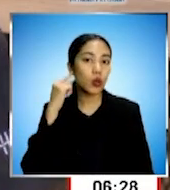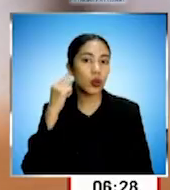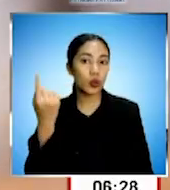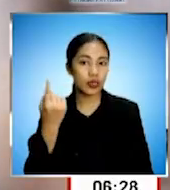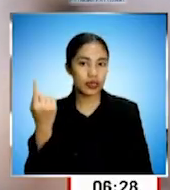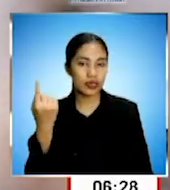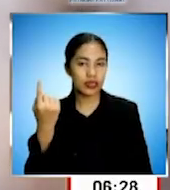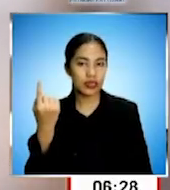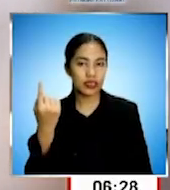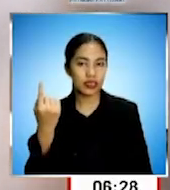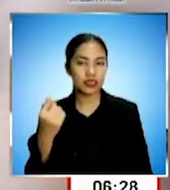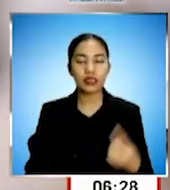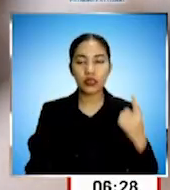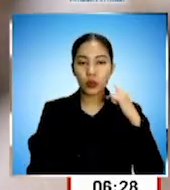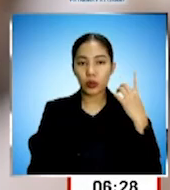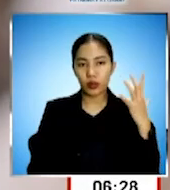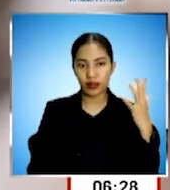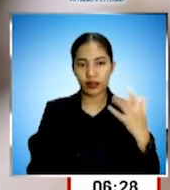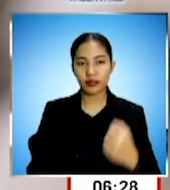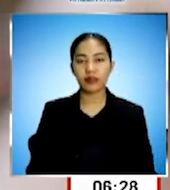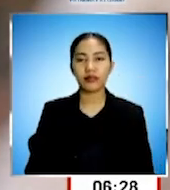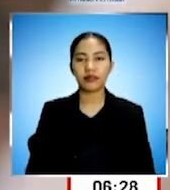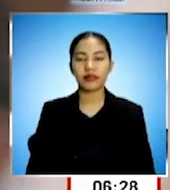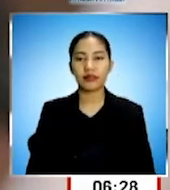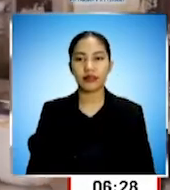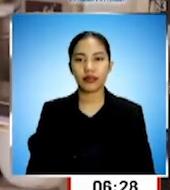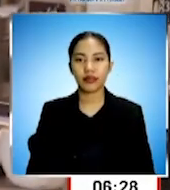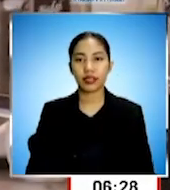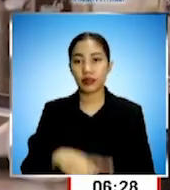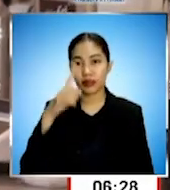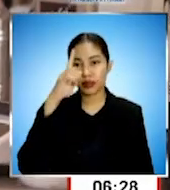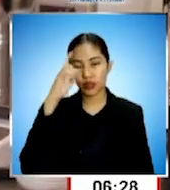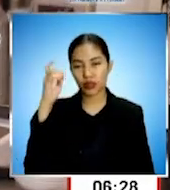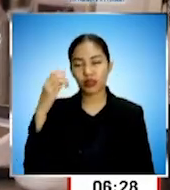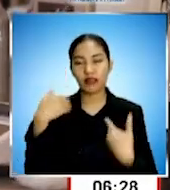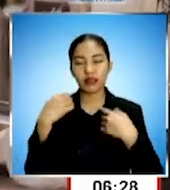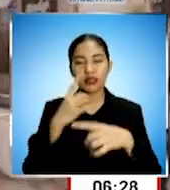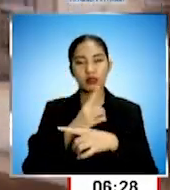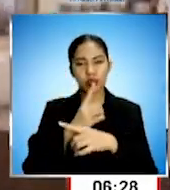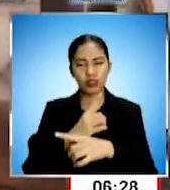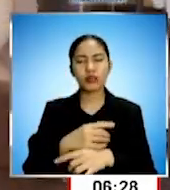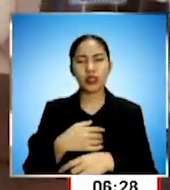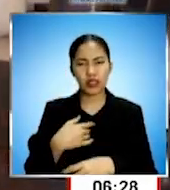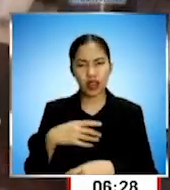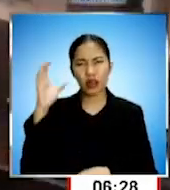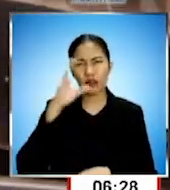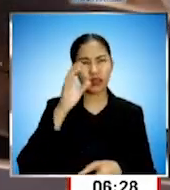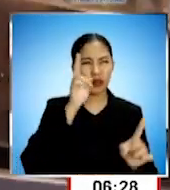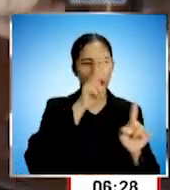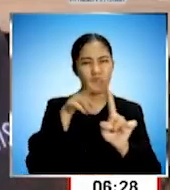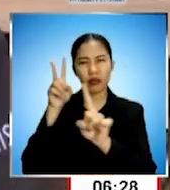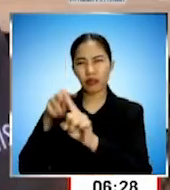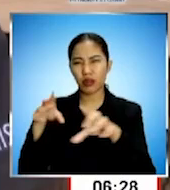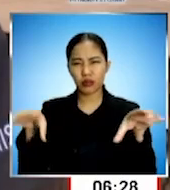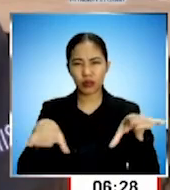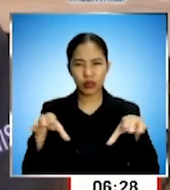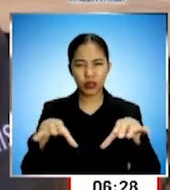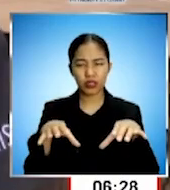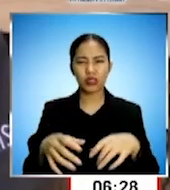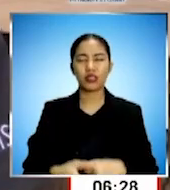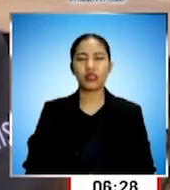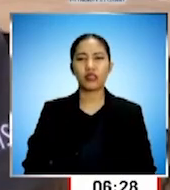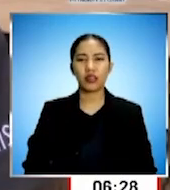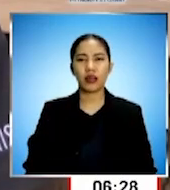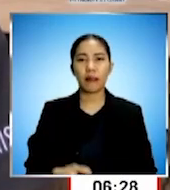wala. Dahil sa kanyang kapansanan, nakailang hanap na rin daw siya ng trabaho mapapasukan. Bago ako makarating dito, sumubok muna